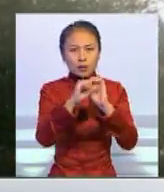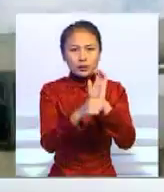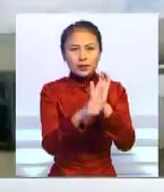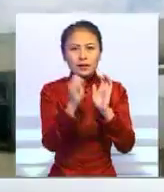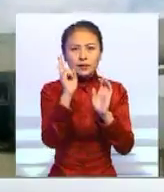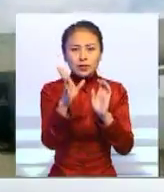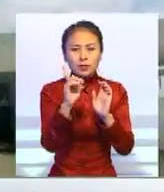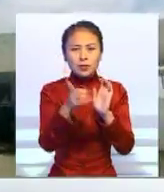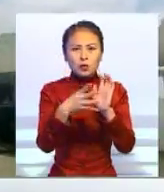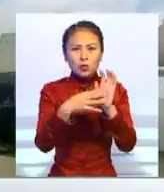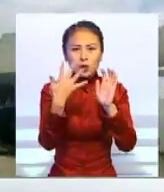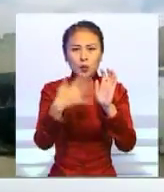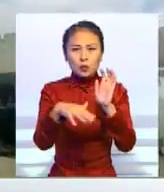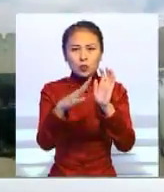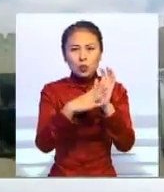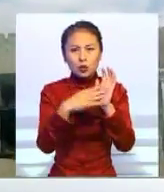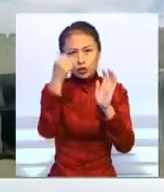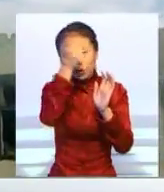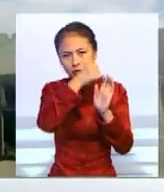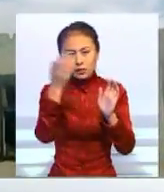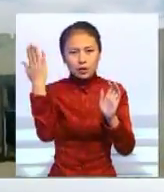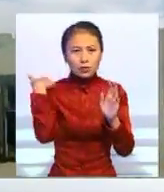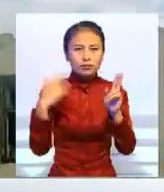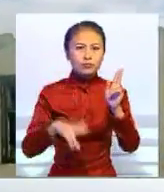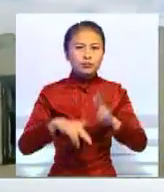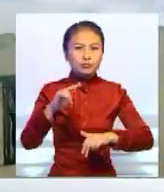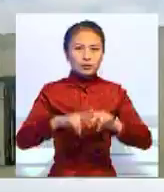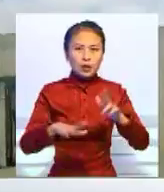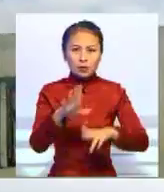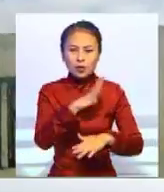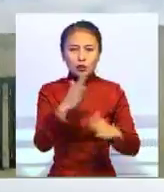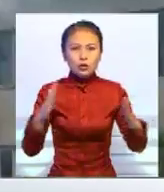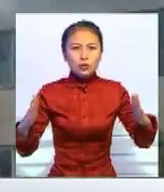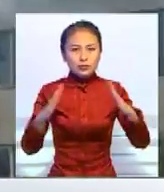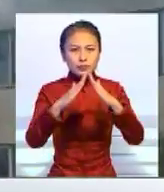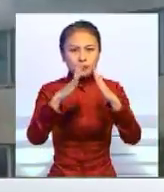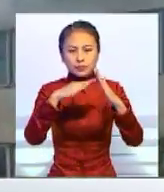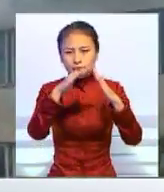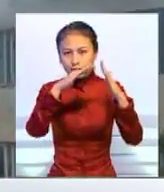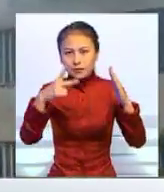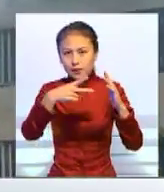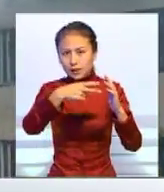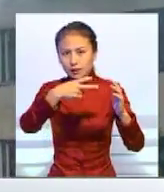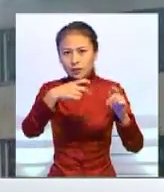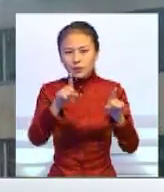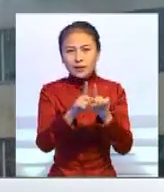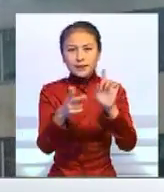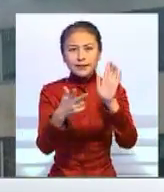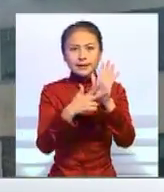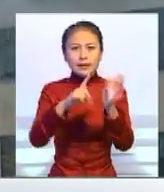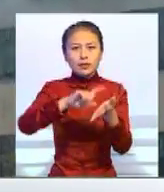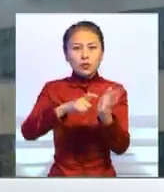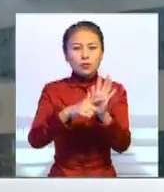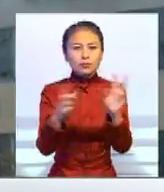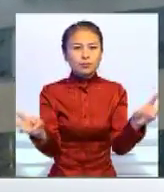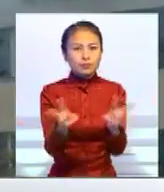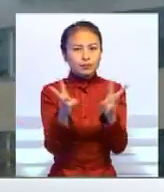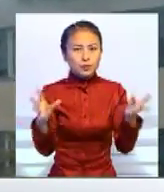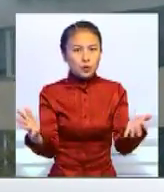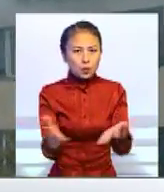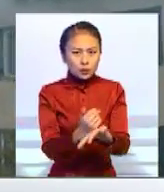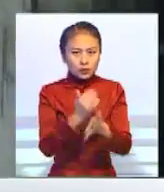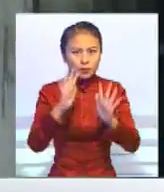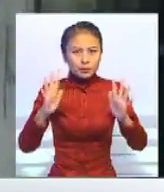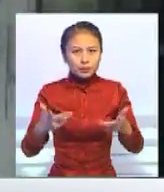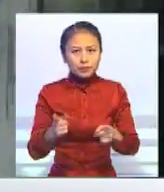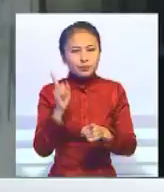тұрады. 1959 жылы салынған. Мәлімет бойынша үйдің шатыры мен екінші қабаттағы 8 пәтер өртенген. Оқиға